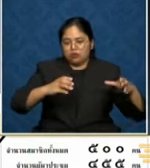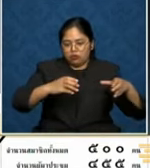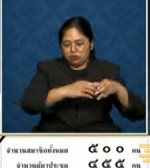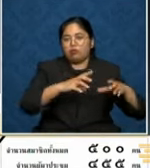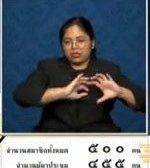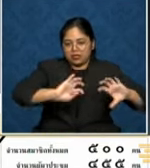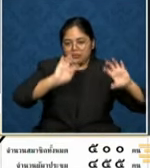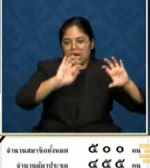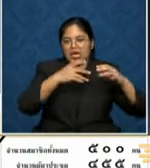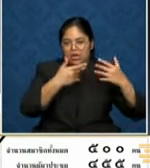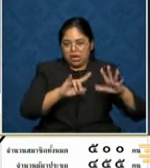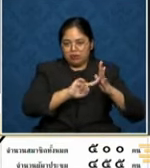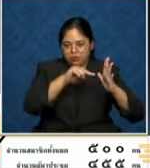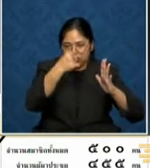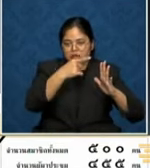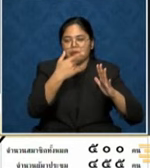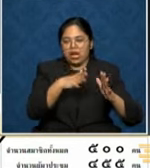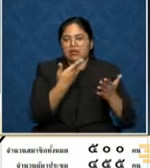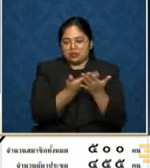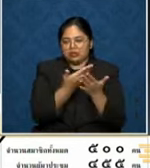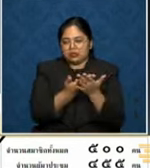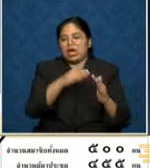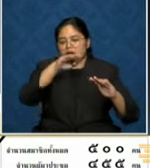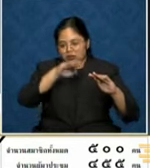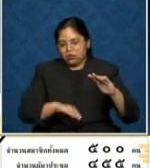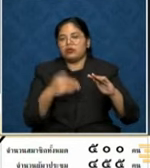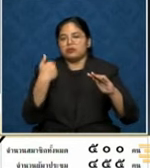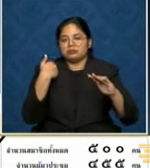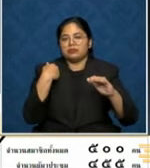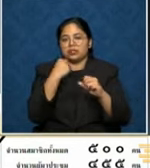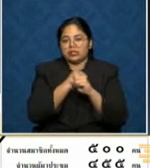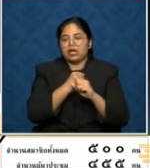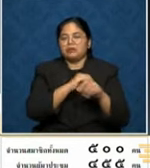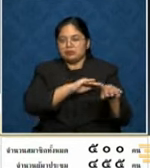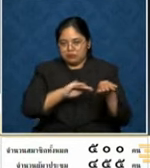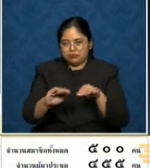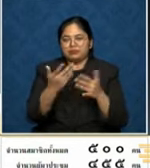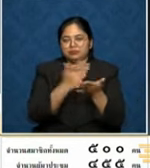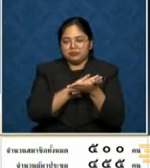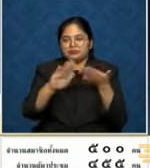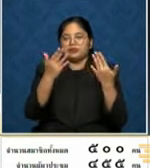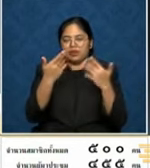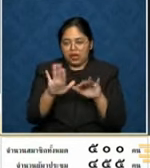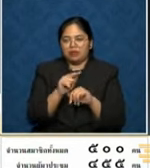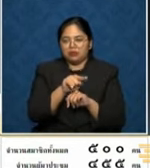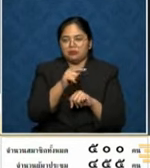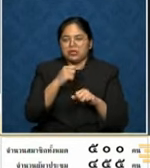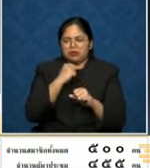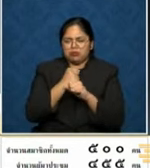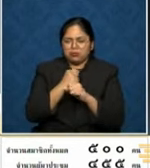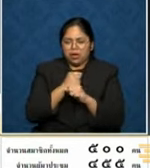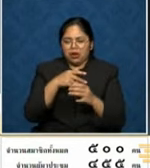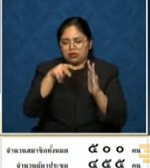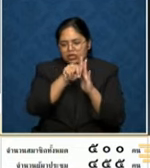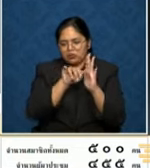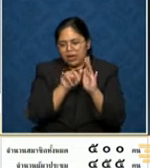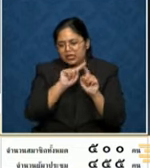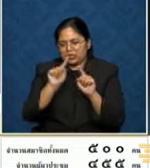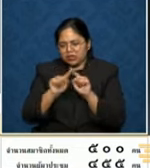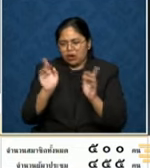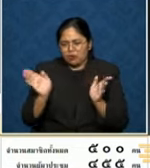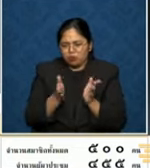พาะเรื่องของการลดรายจ่ายค่ะต้องขอชื่นชมค่ะหลายโครงการนะคะต้องเรียกว่ายังอยู่ในระดับที่เรียกว่าขับเคลื่อนผลักดันส่งเส